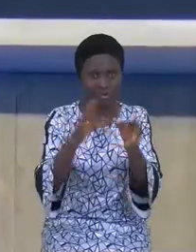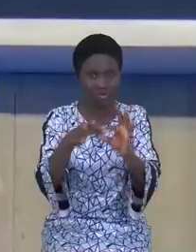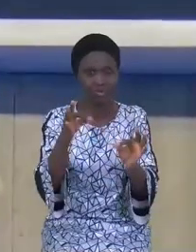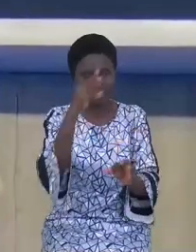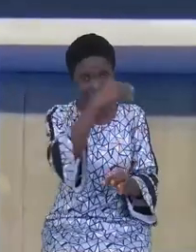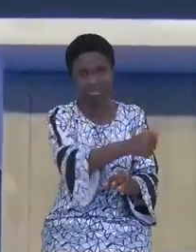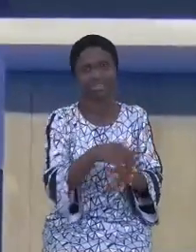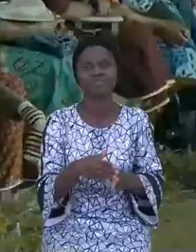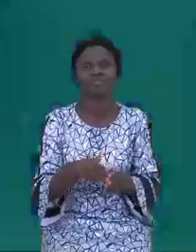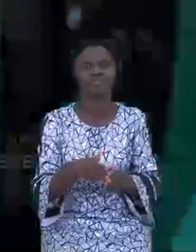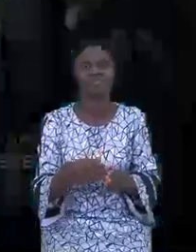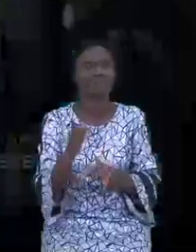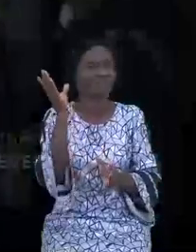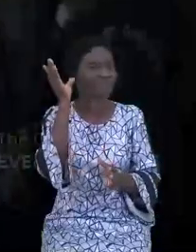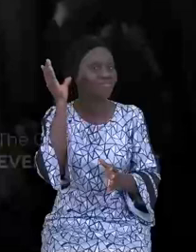viens.